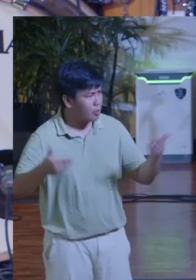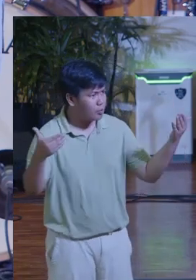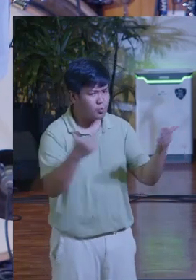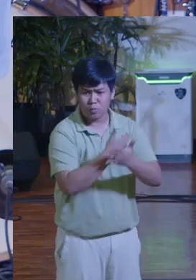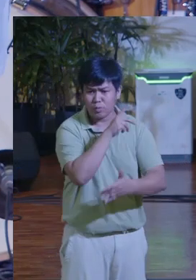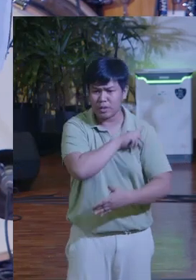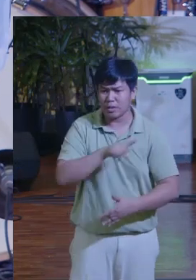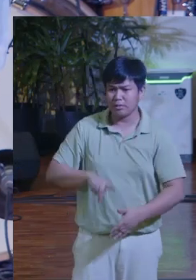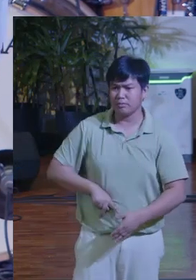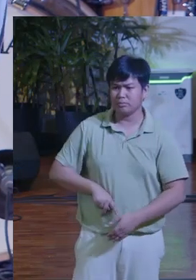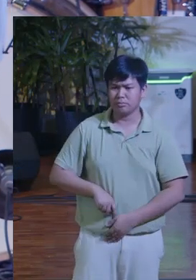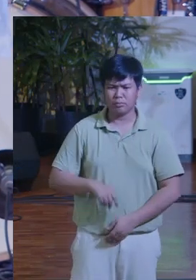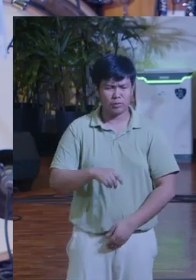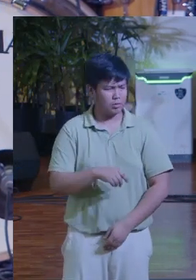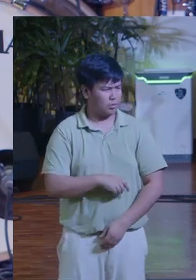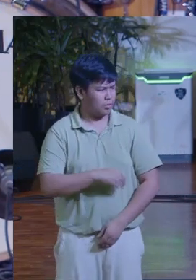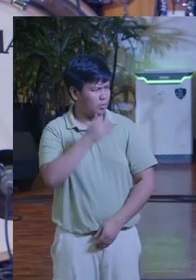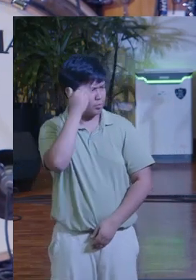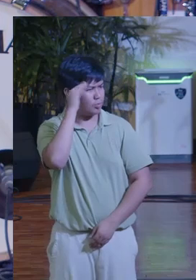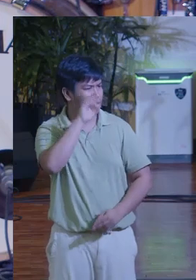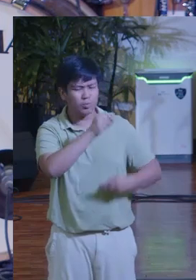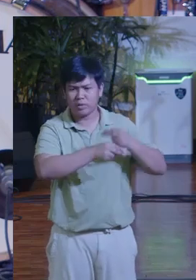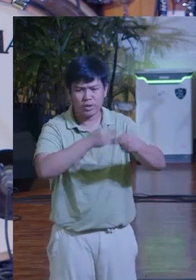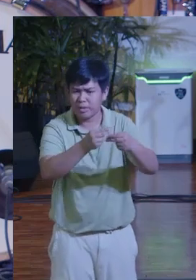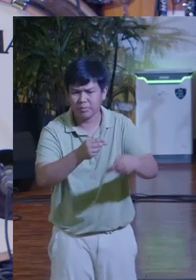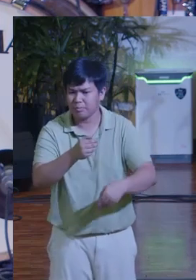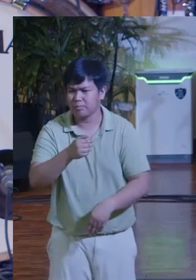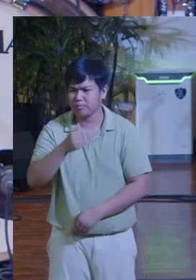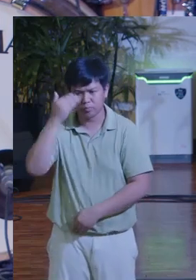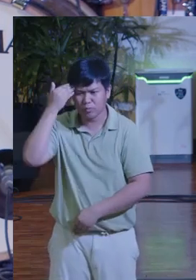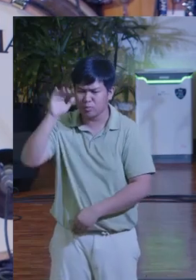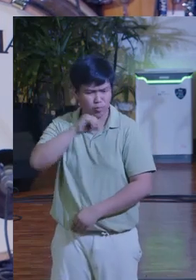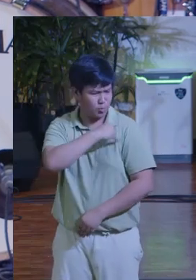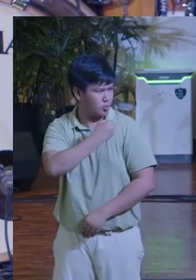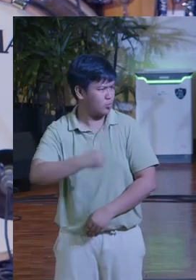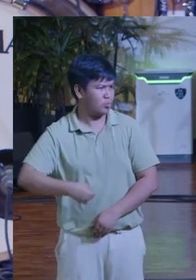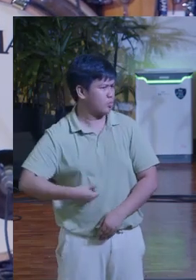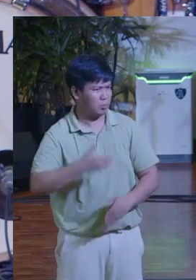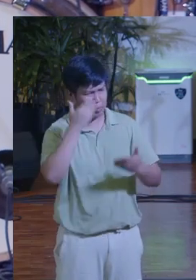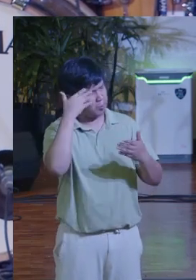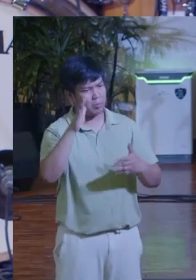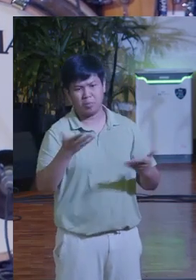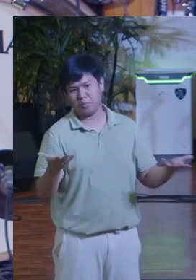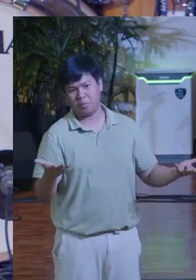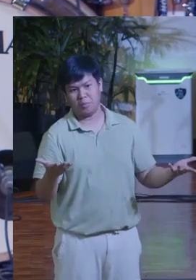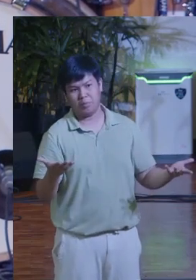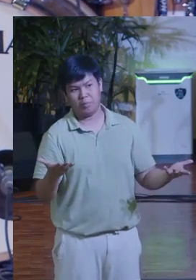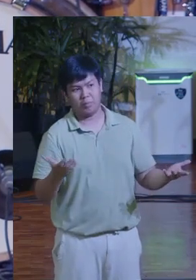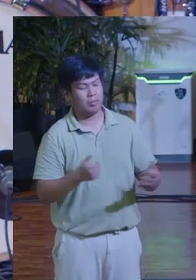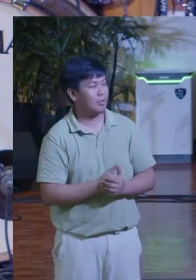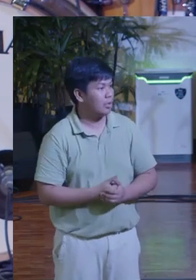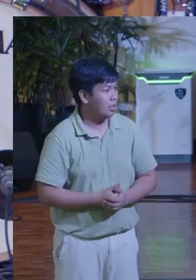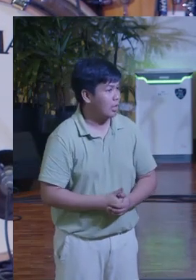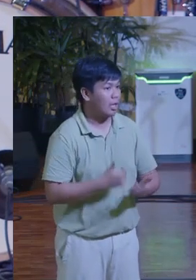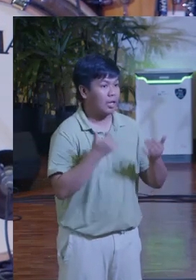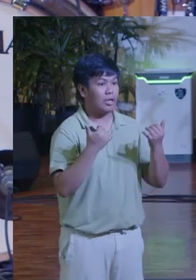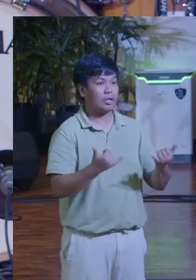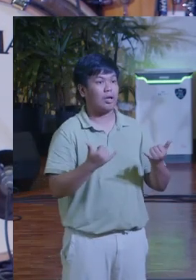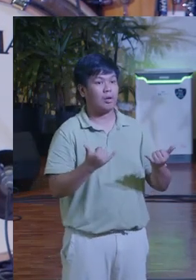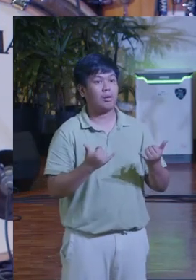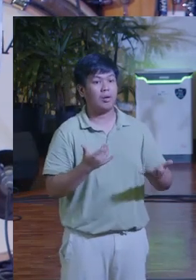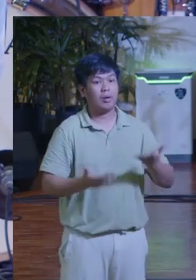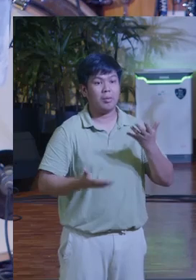Egypt who did not know Joseph. So malamang ang sabi ng mga teologo, ito ay yung